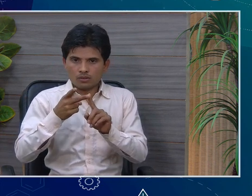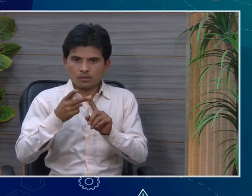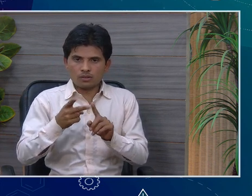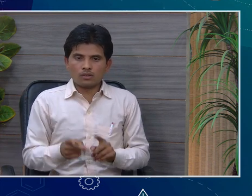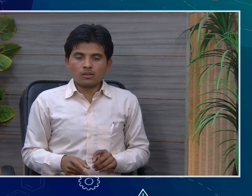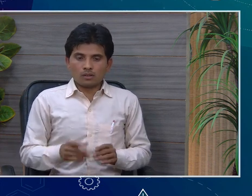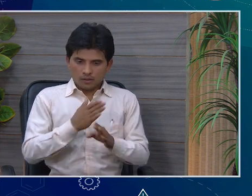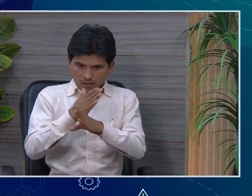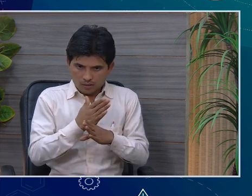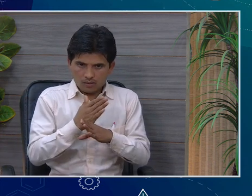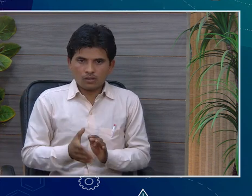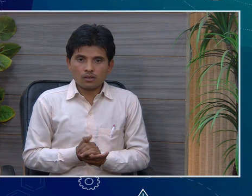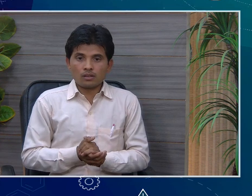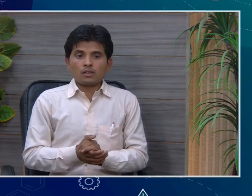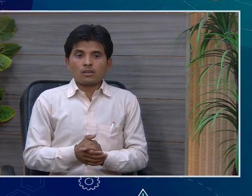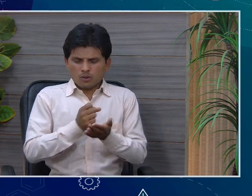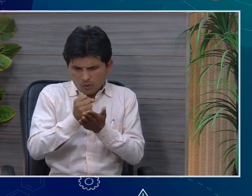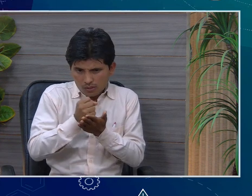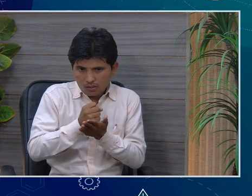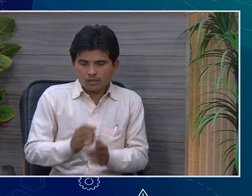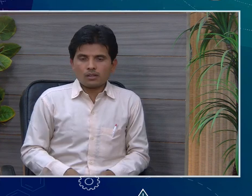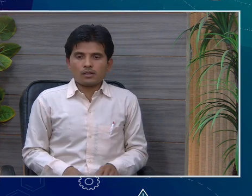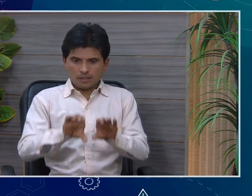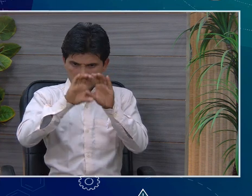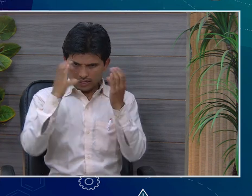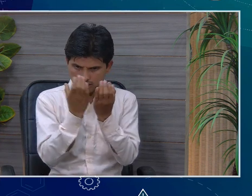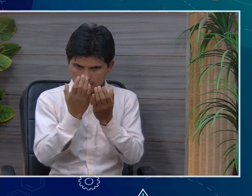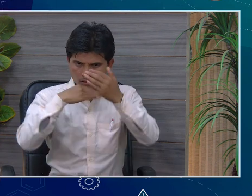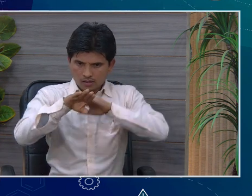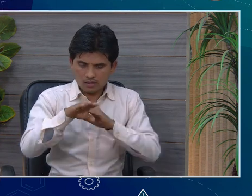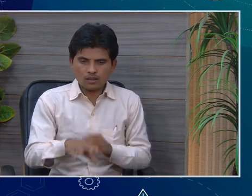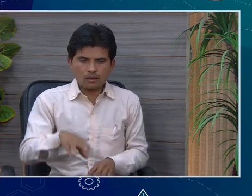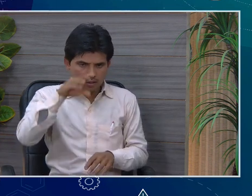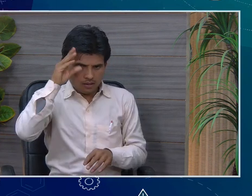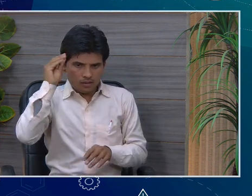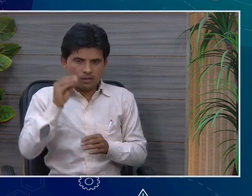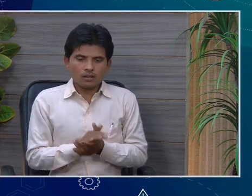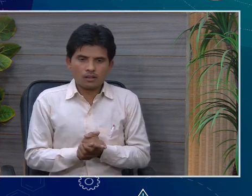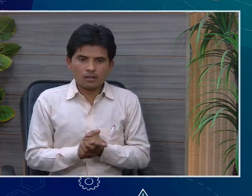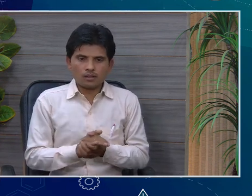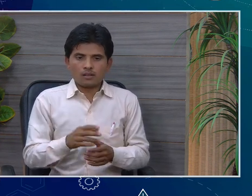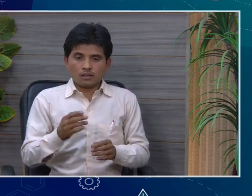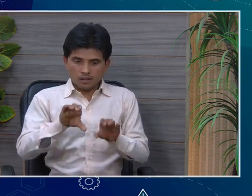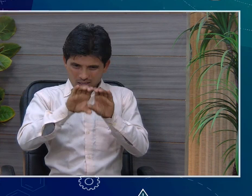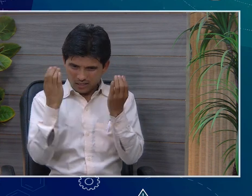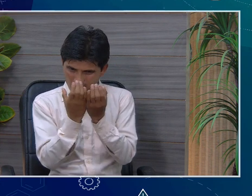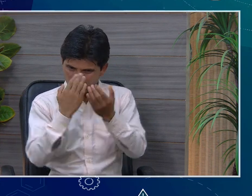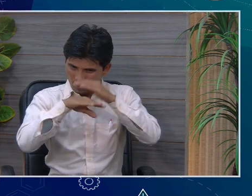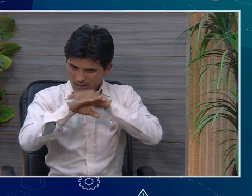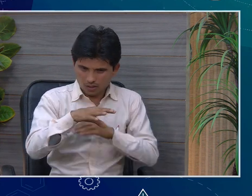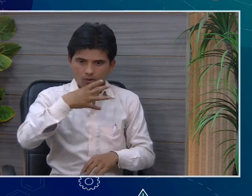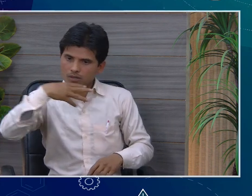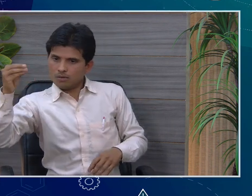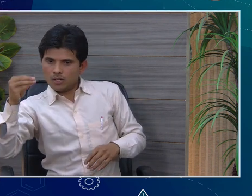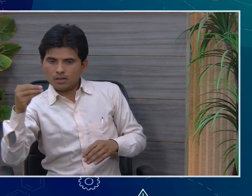करना चाहूंगा व है कि जितना ज्यादा हो सके हम क्लास के अंदर या लर्निंग जब भी हम कर रहे हैं चाहे वह क्लास के बाहर हुए अंदर हो